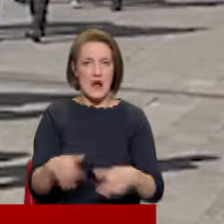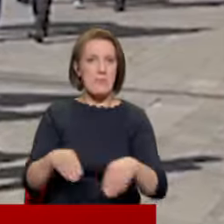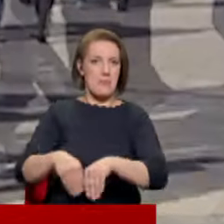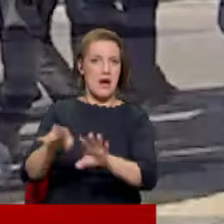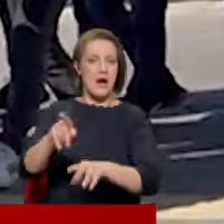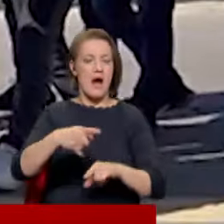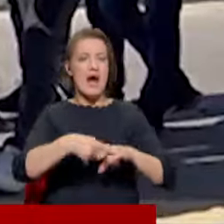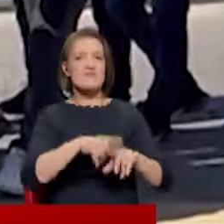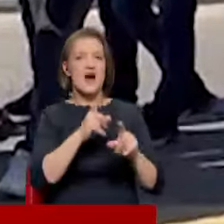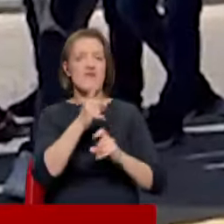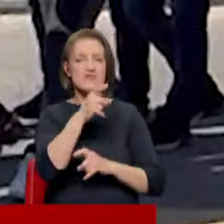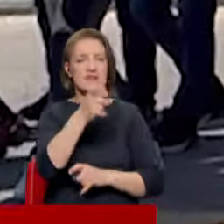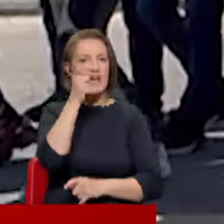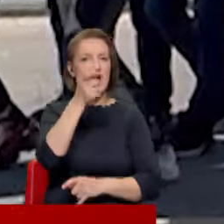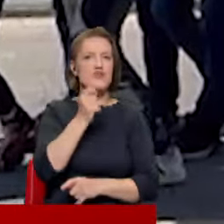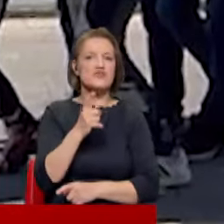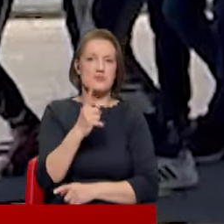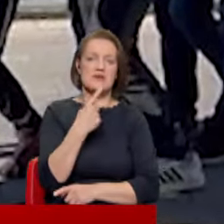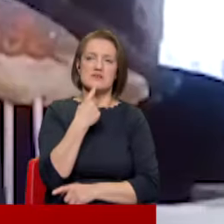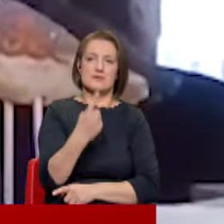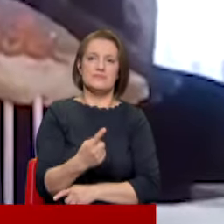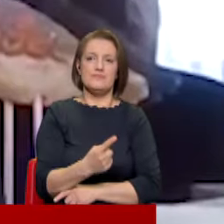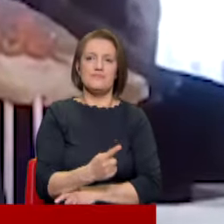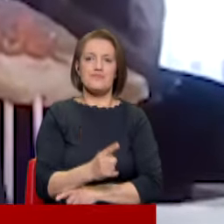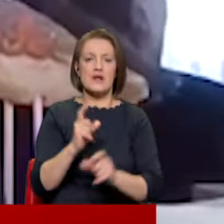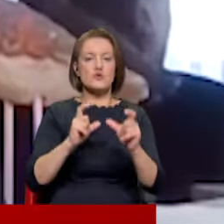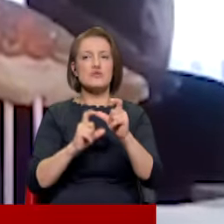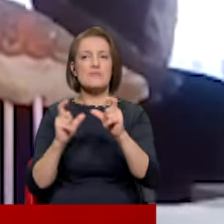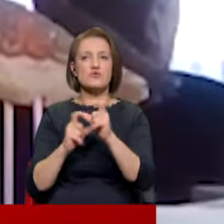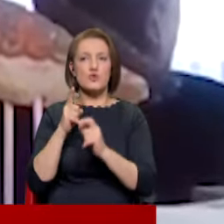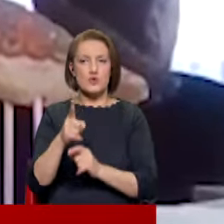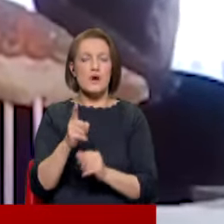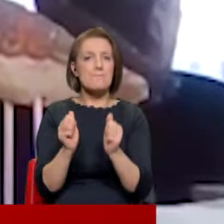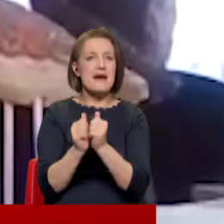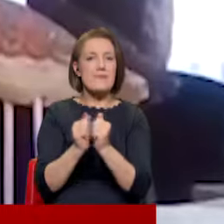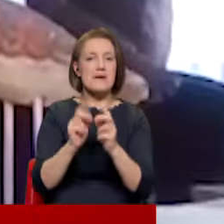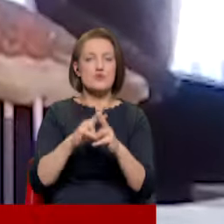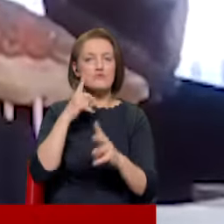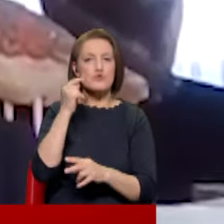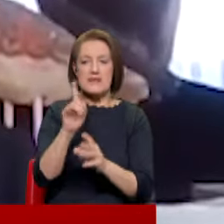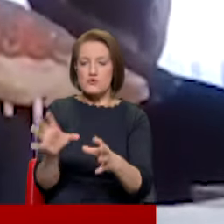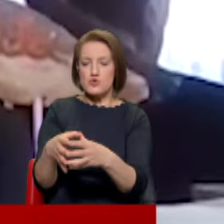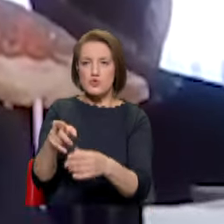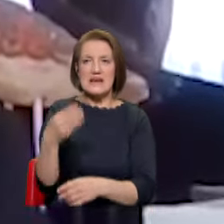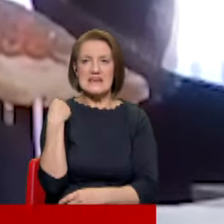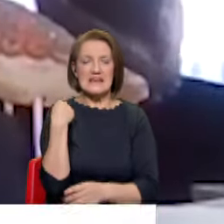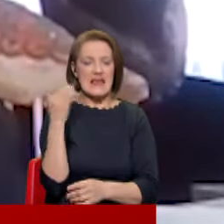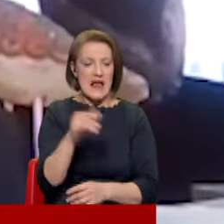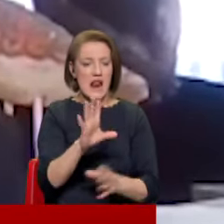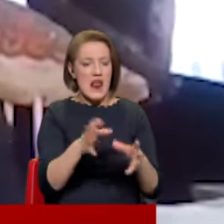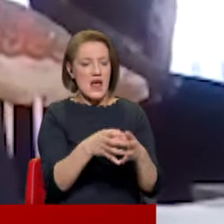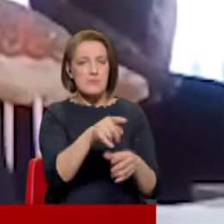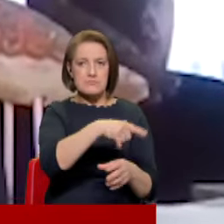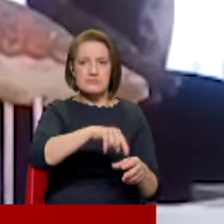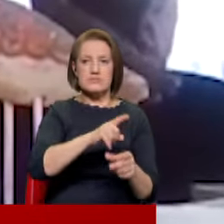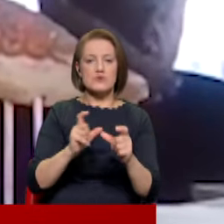Hanefi Avcı dikkat çekici bir iddiayı da dile getirdi Soylu ve soyla hareket eden polis müdürleri bir grup olmuştu yeni gen ekip bir grubu oluştu soyul